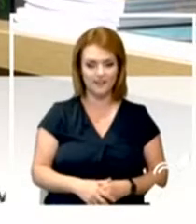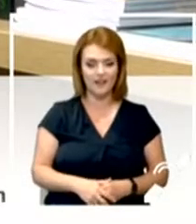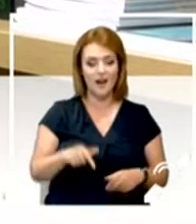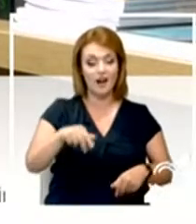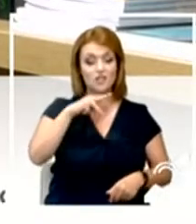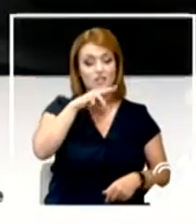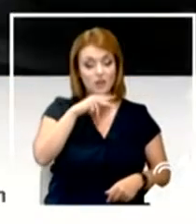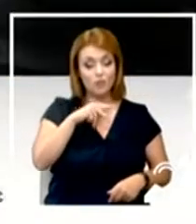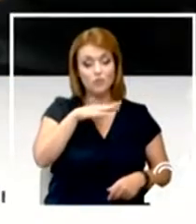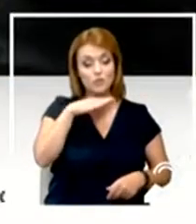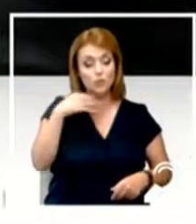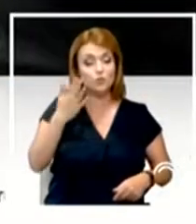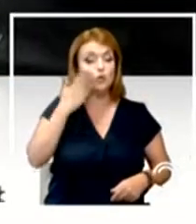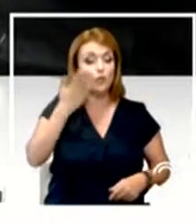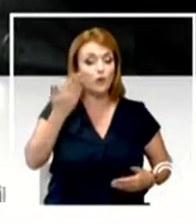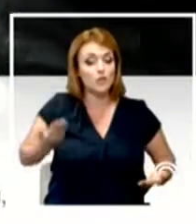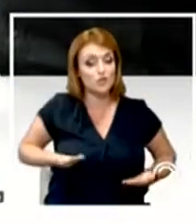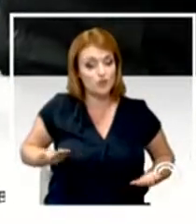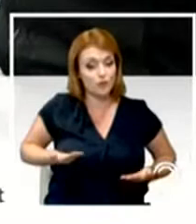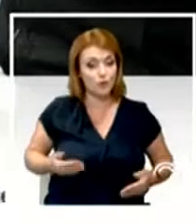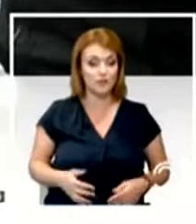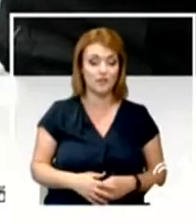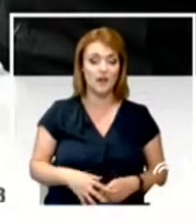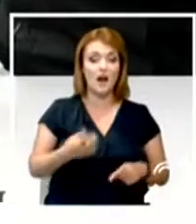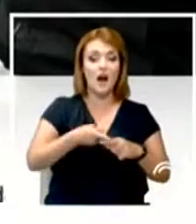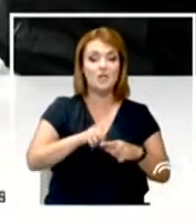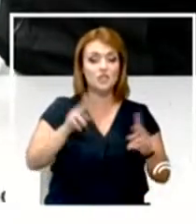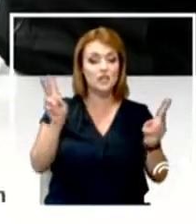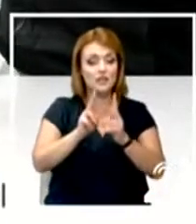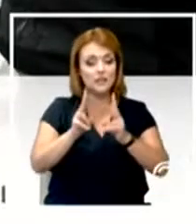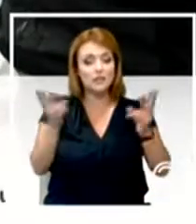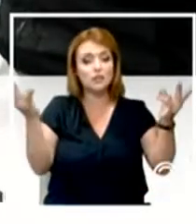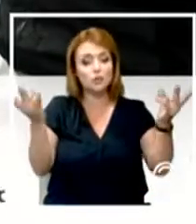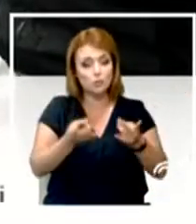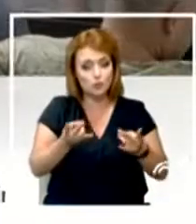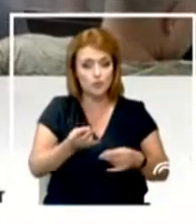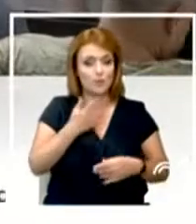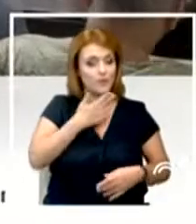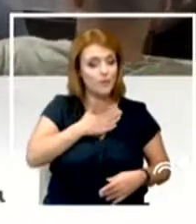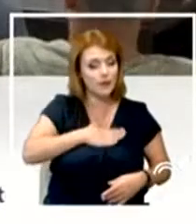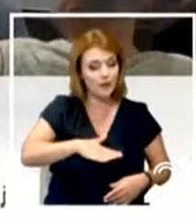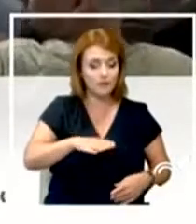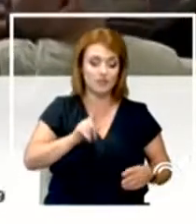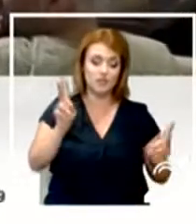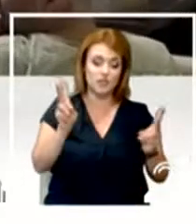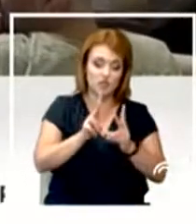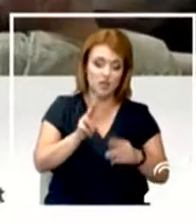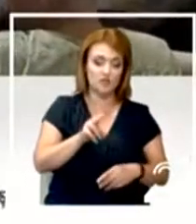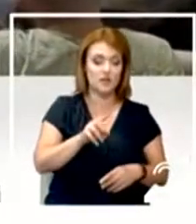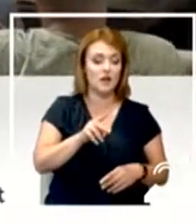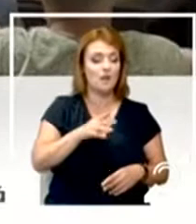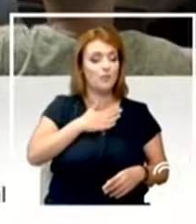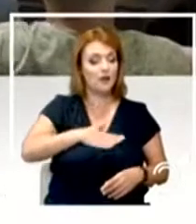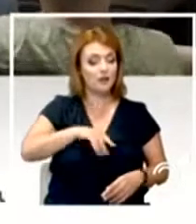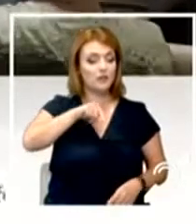înseamnă frumos și bine. Întâlnirile acestea sunt întâlniri de suflet, ca între frați adevărați,